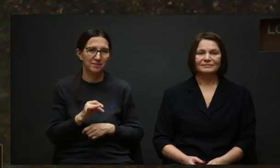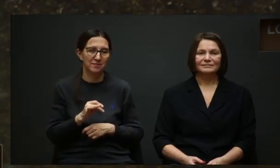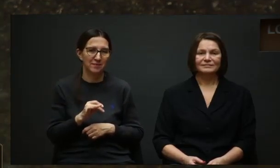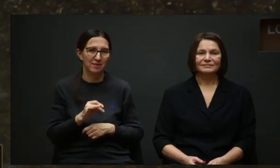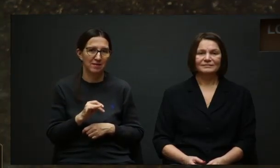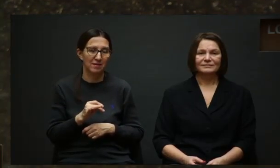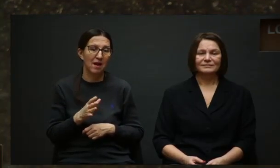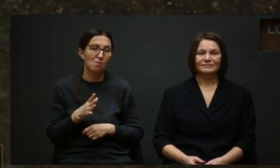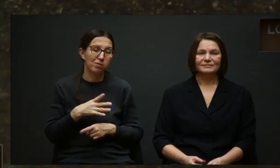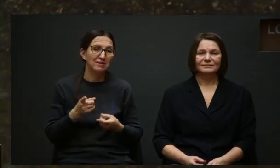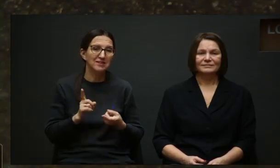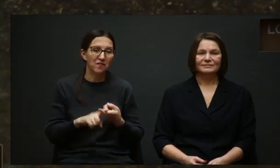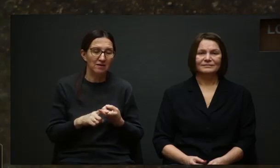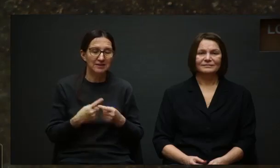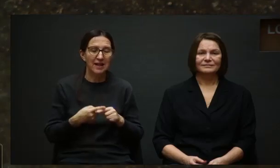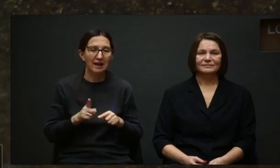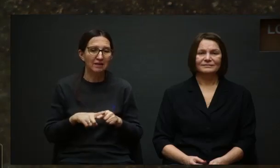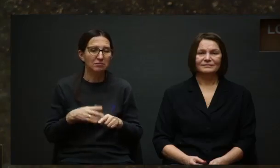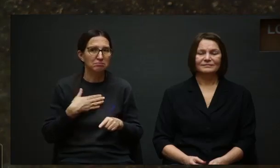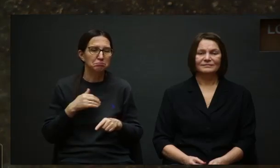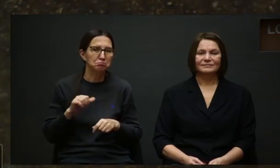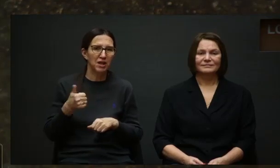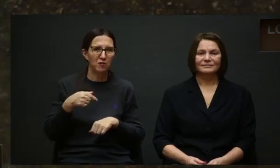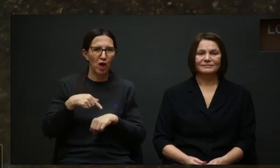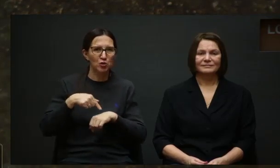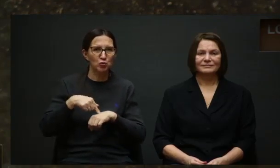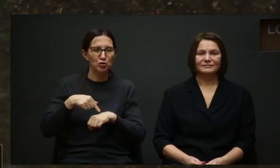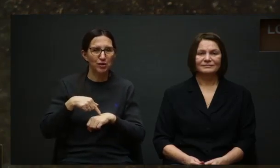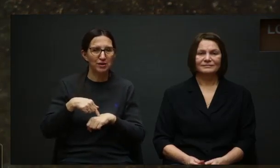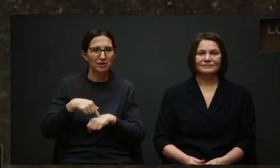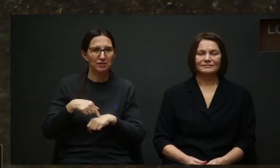и было связано как бы первое ощущение